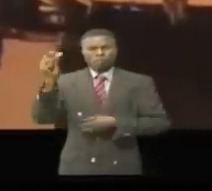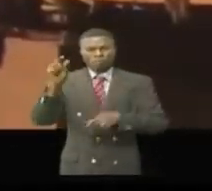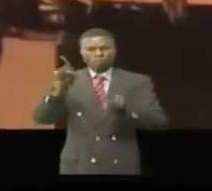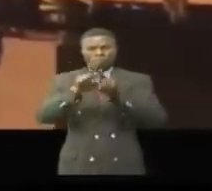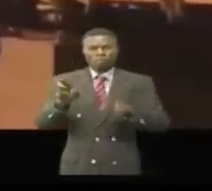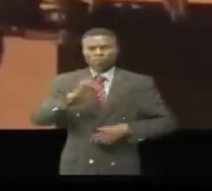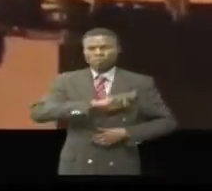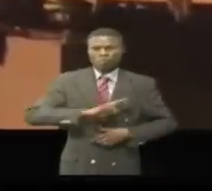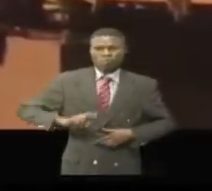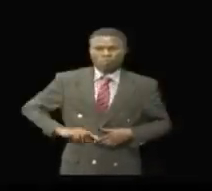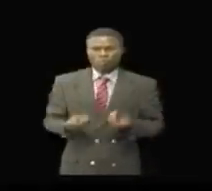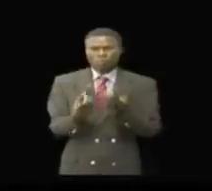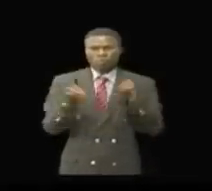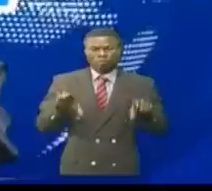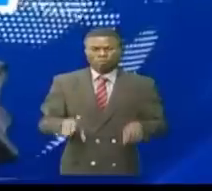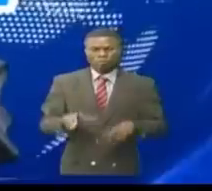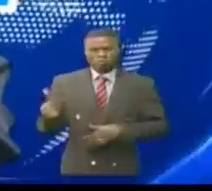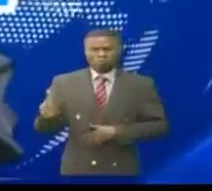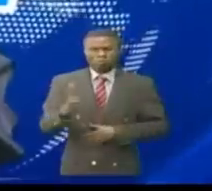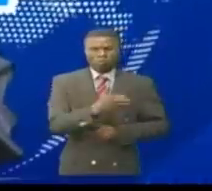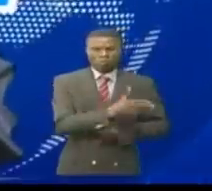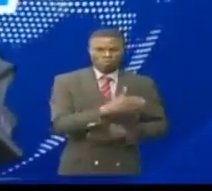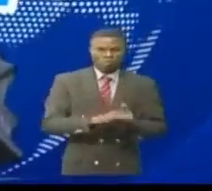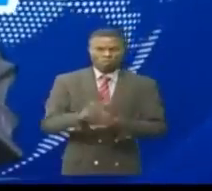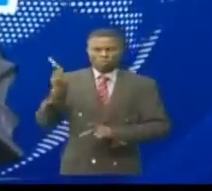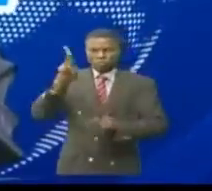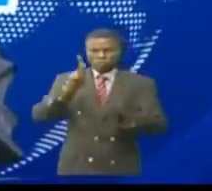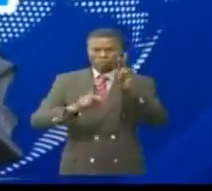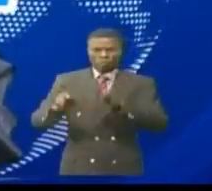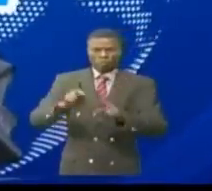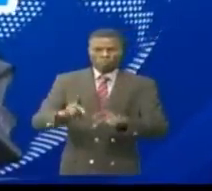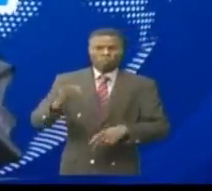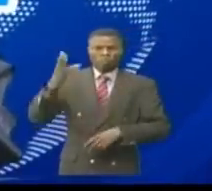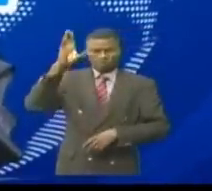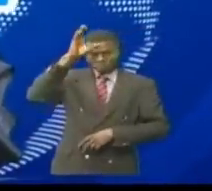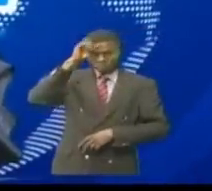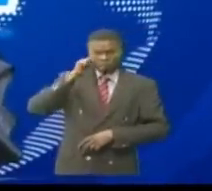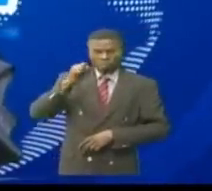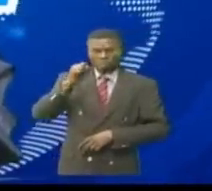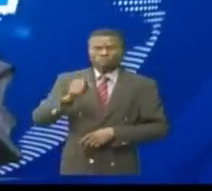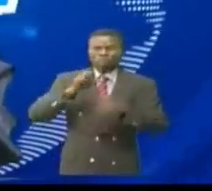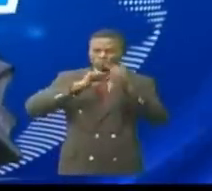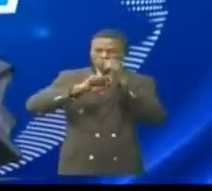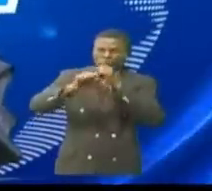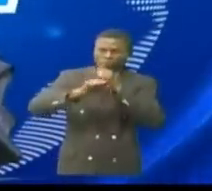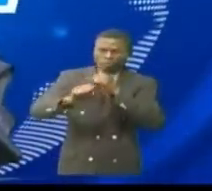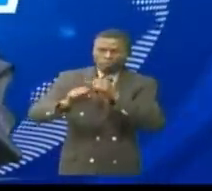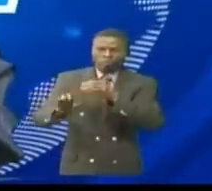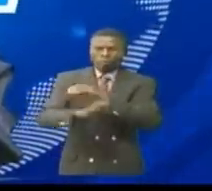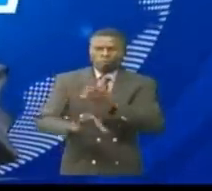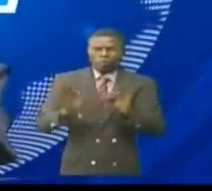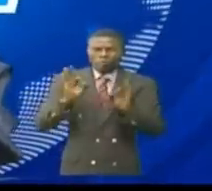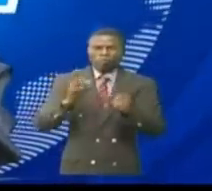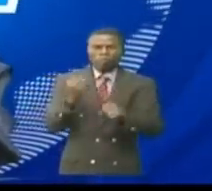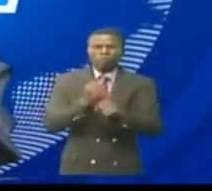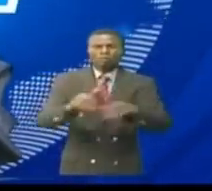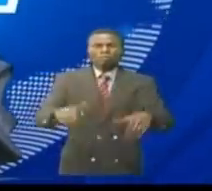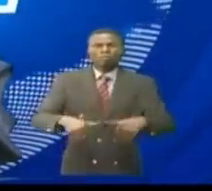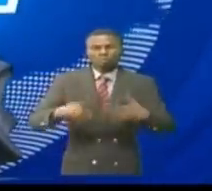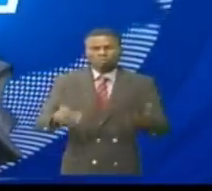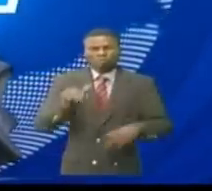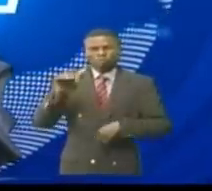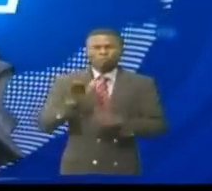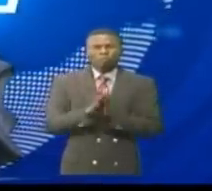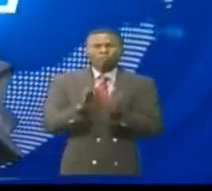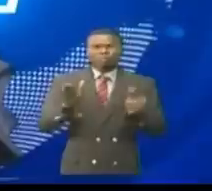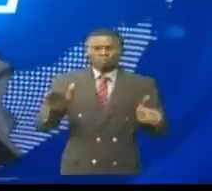République démocratique du Congo. La population du Maïndombe a été sensibilisée sur les nouvelles bases de l'agriculture par le directeur